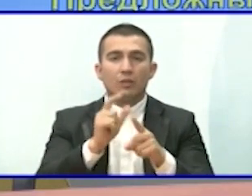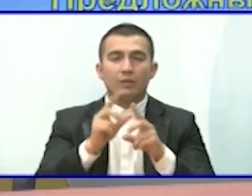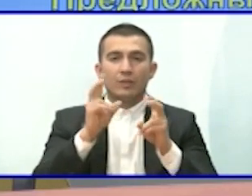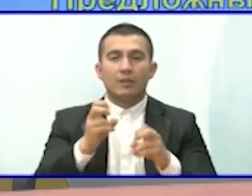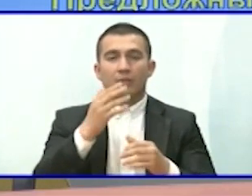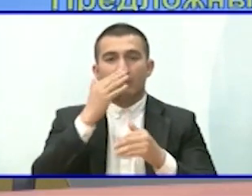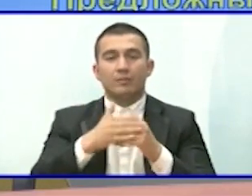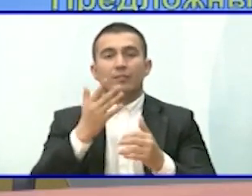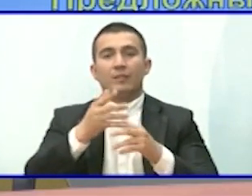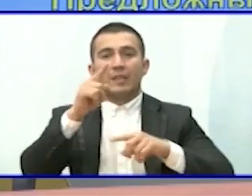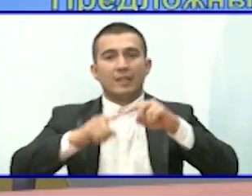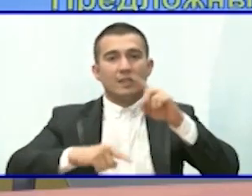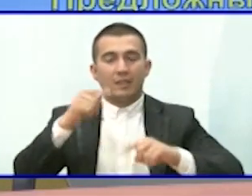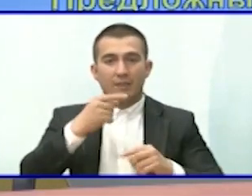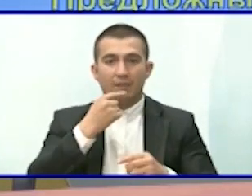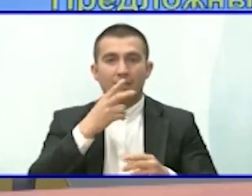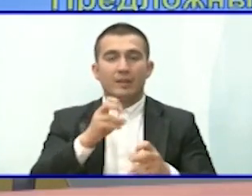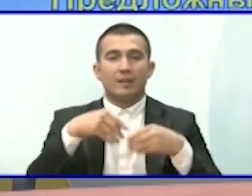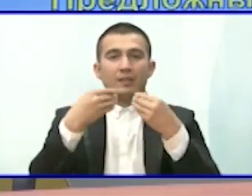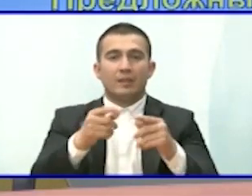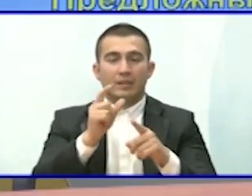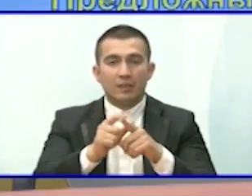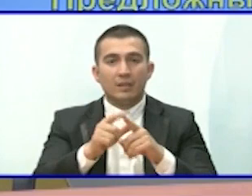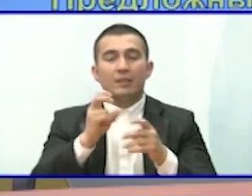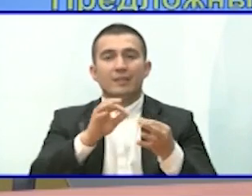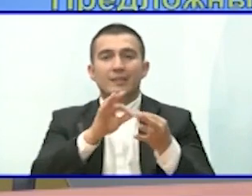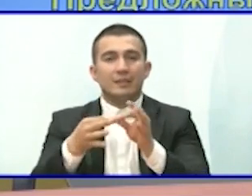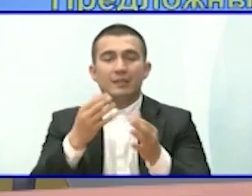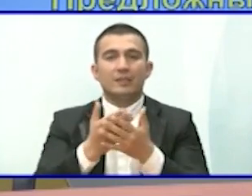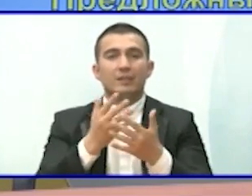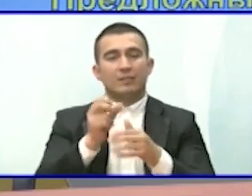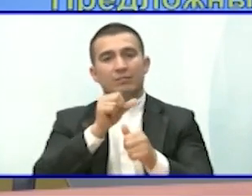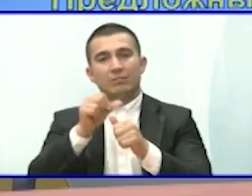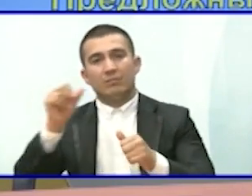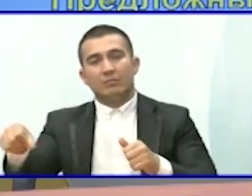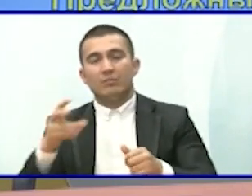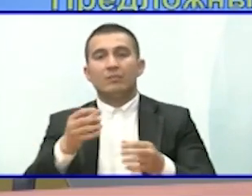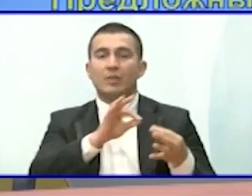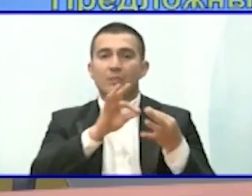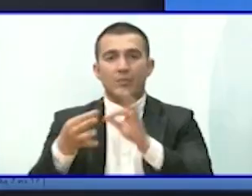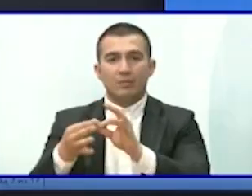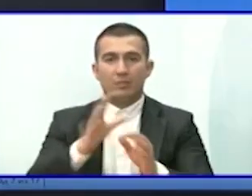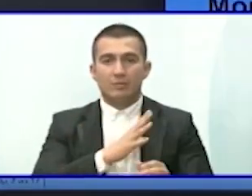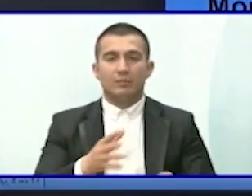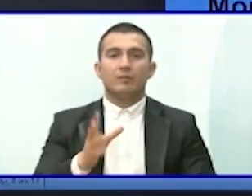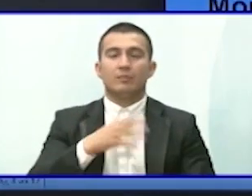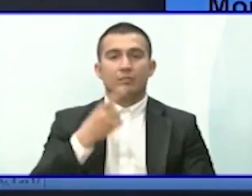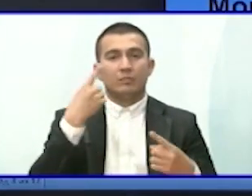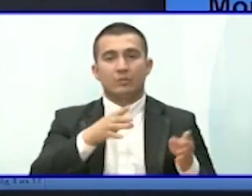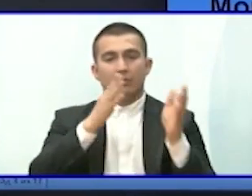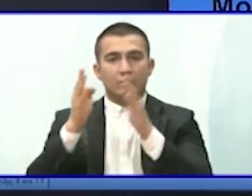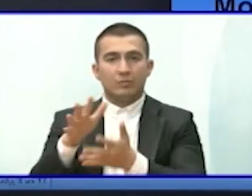родительный дательный винительный творительный предложный дальше